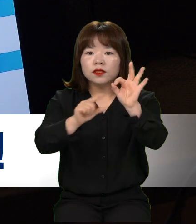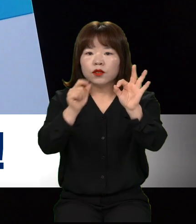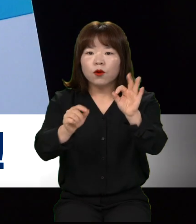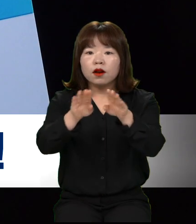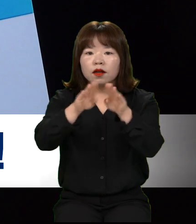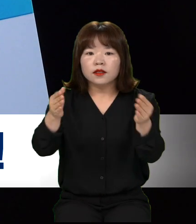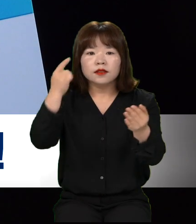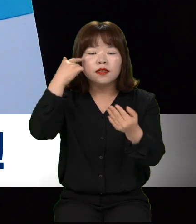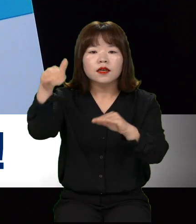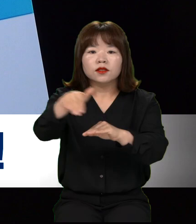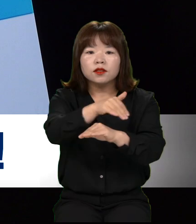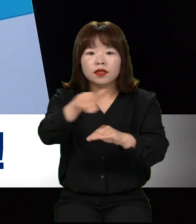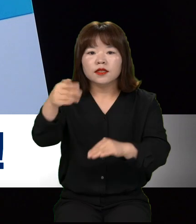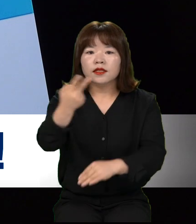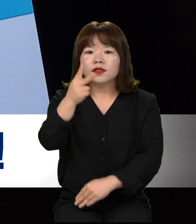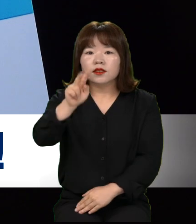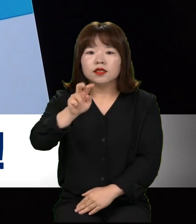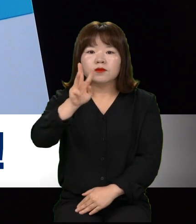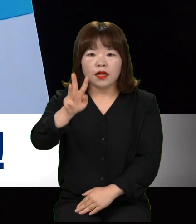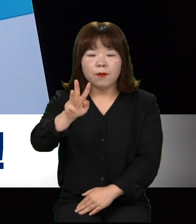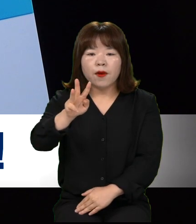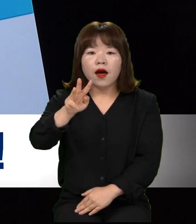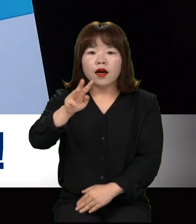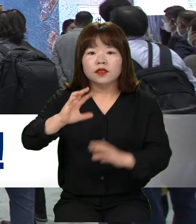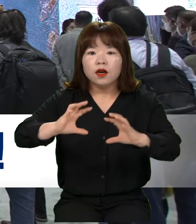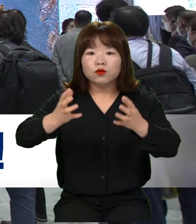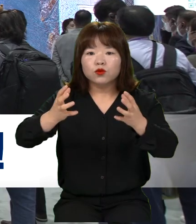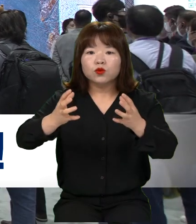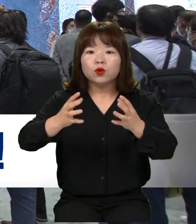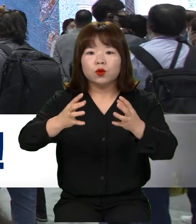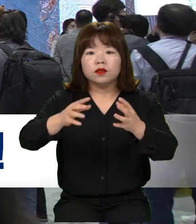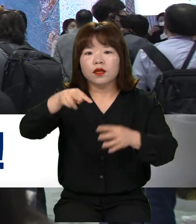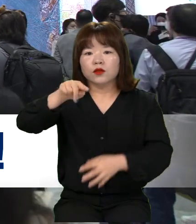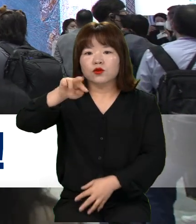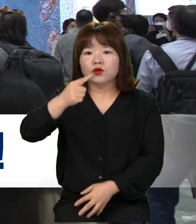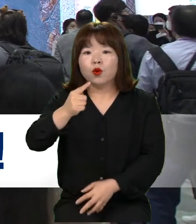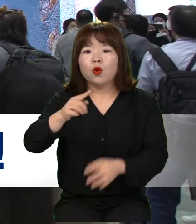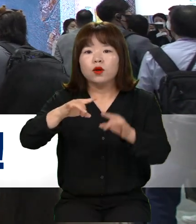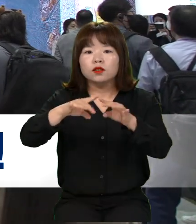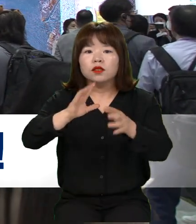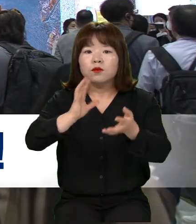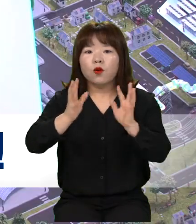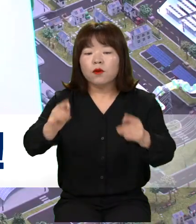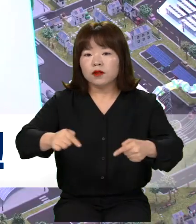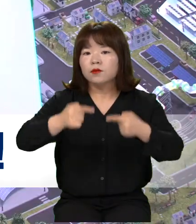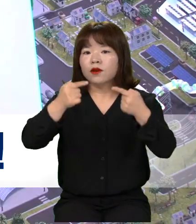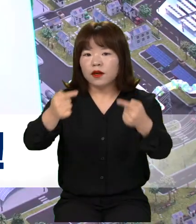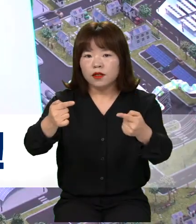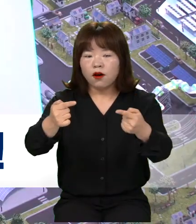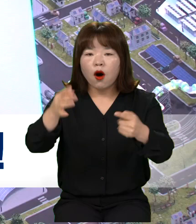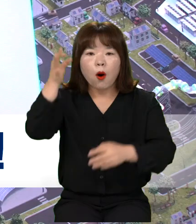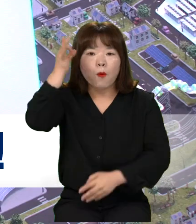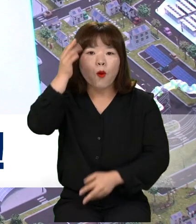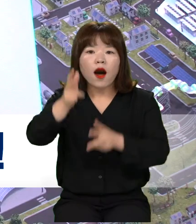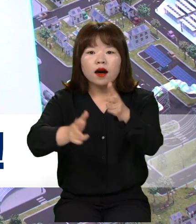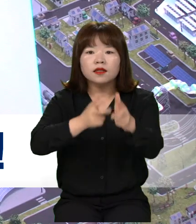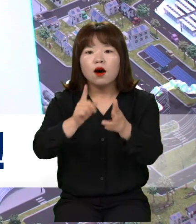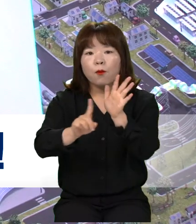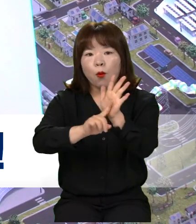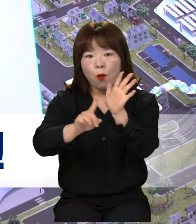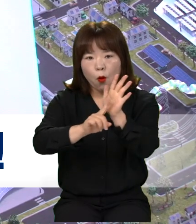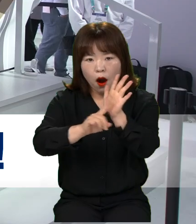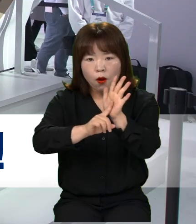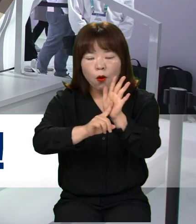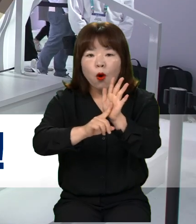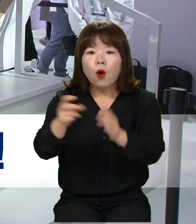또 협의체는 10월 개최 예정인 2023 포항 국제수소 연료전지 포럼에 참여해 포항의 수소사업을